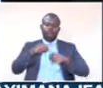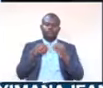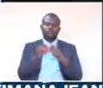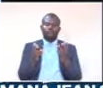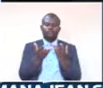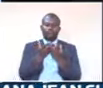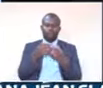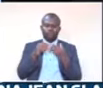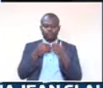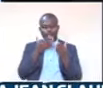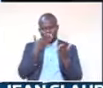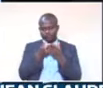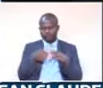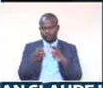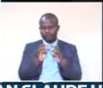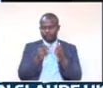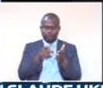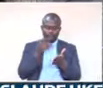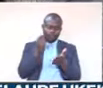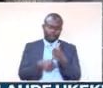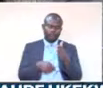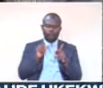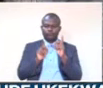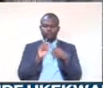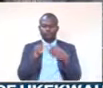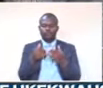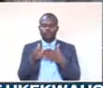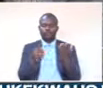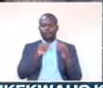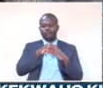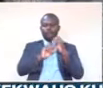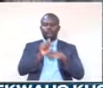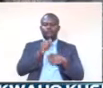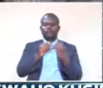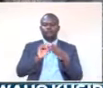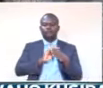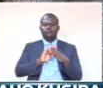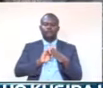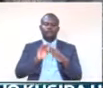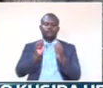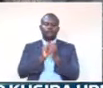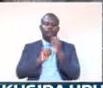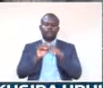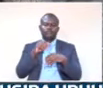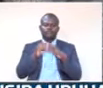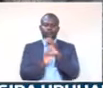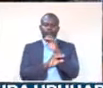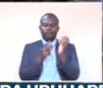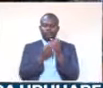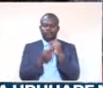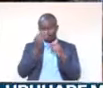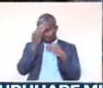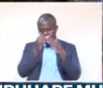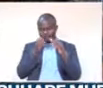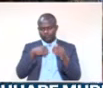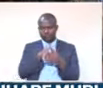yerekeye uburyo bwiza bwo gusoresha abaturage bari mu mirimo y'ishoramari n'ubucuruzi mu bihugu byombi, kugira